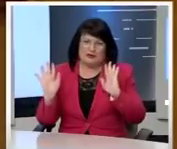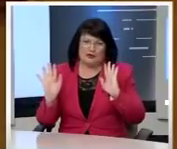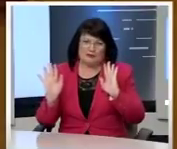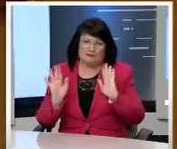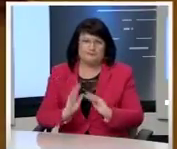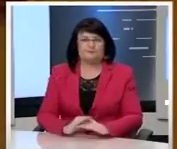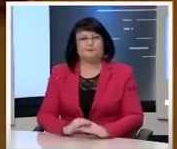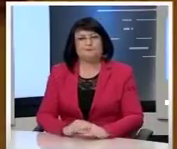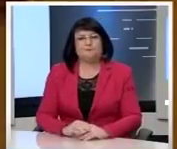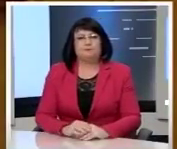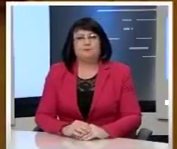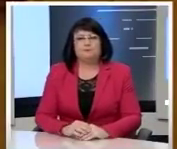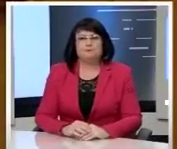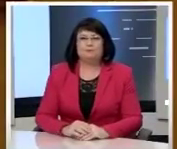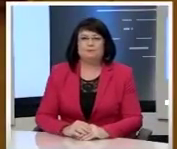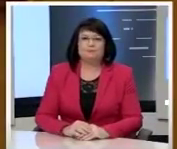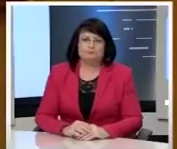Με τις συνθήκες που είχαν διαμορφωθεί τότε.